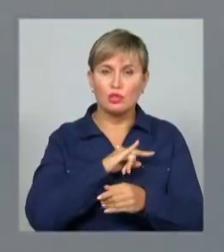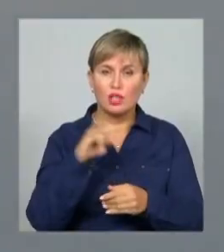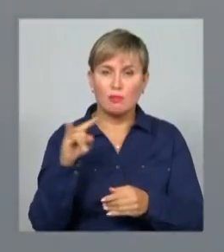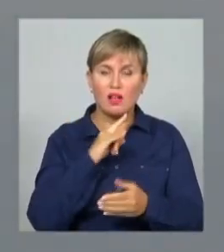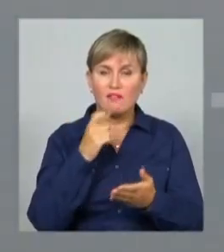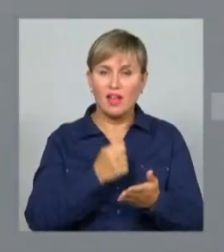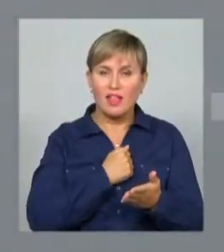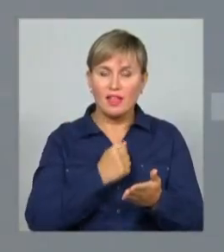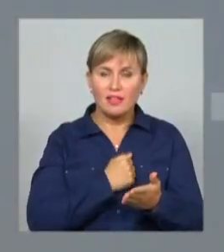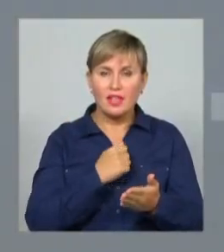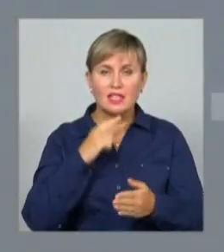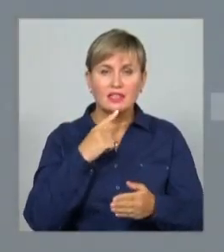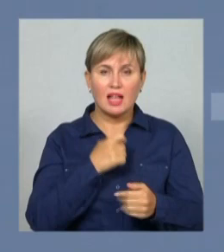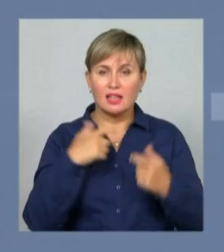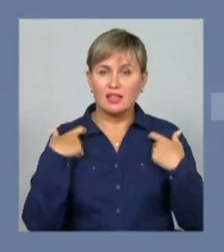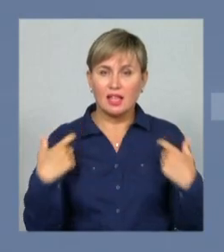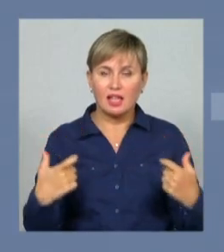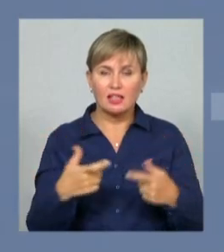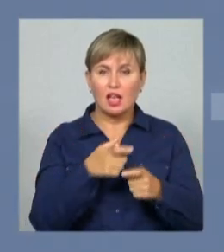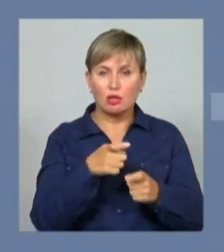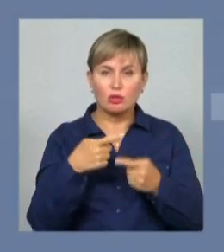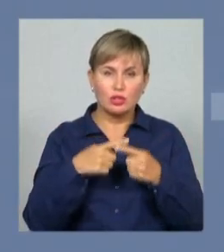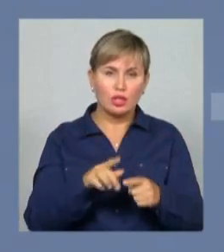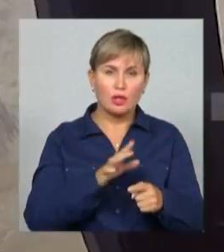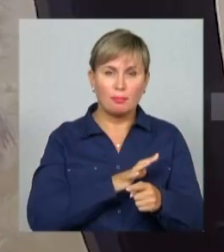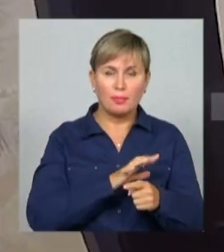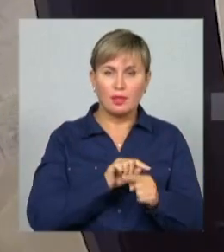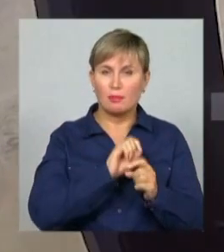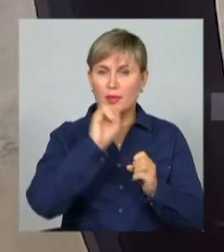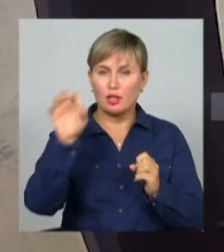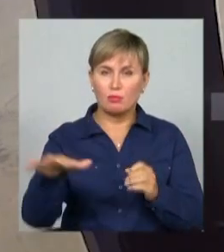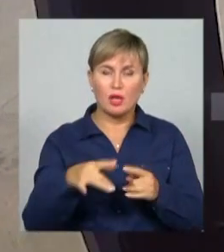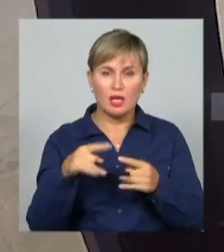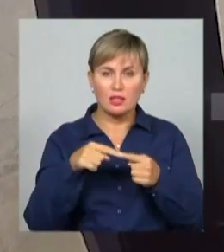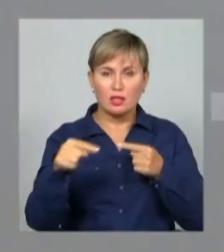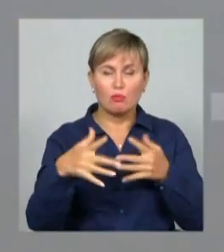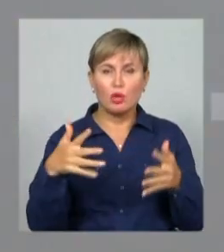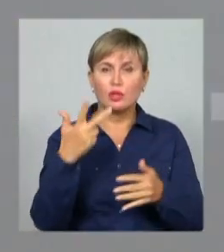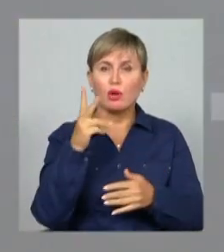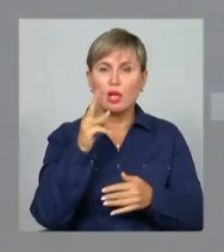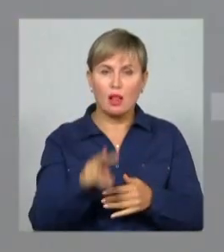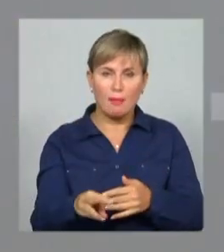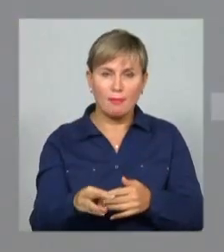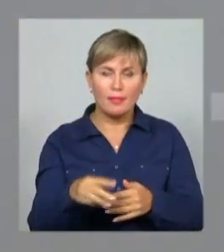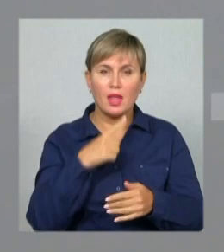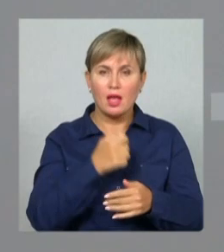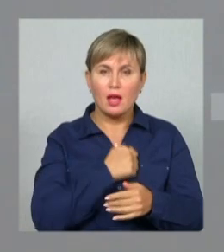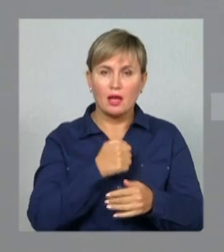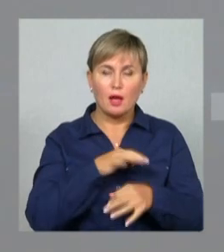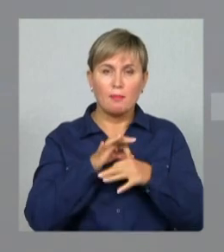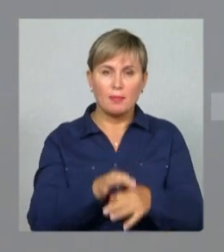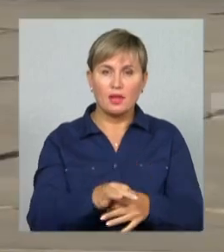военно-транспортной авиации, солдаты, оружие и техника были переброшены на расстояние более 3 километров. Экипажи армейской авиации